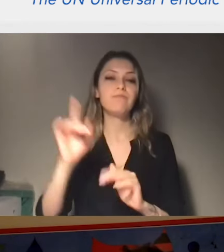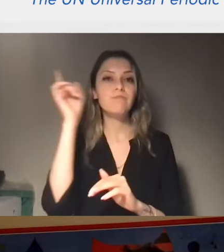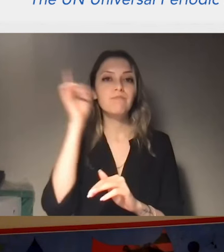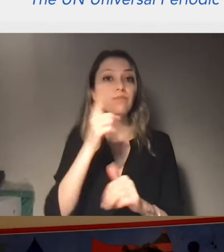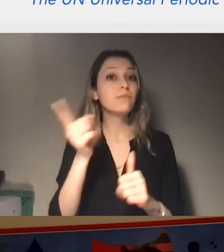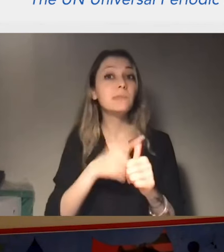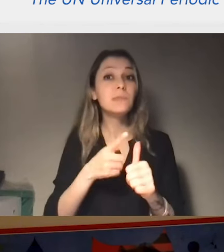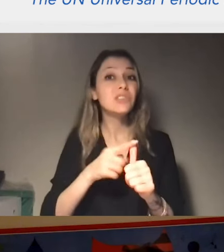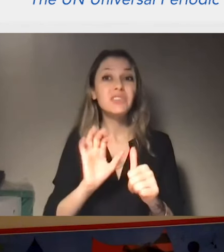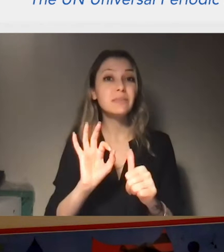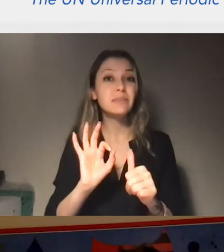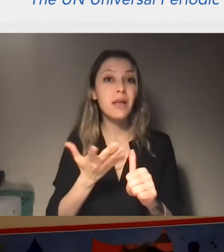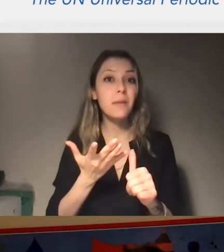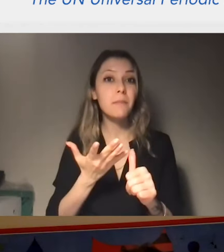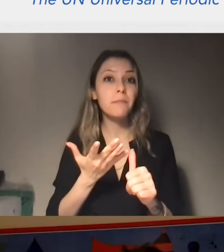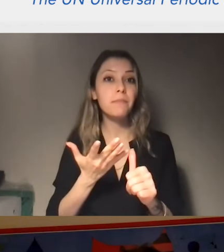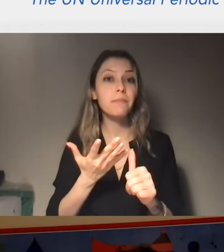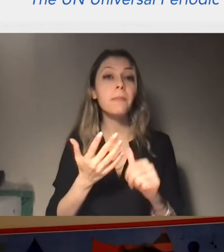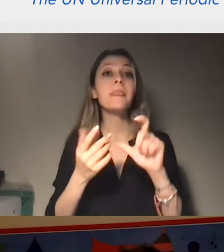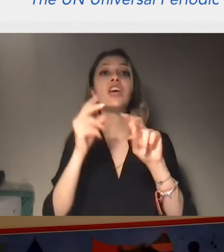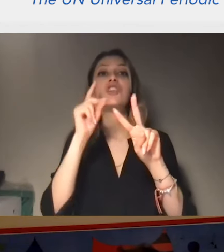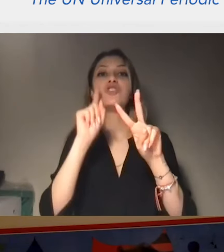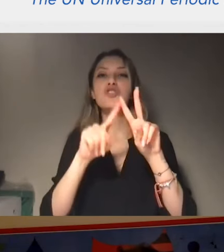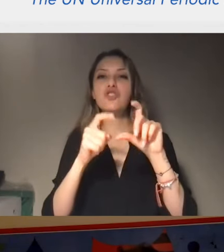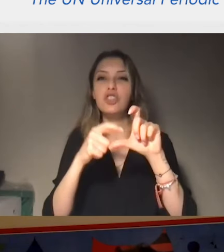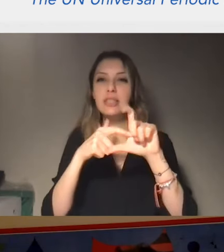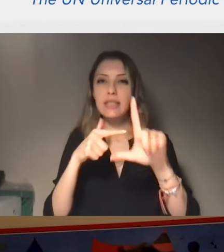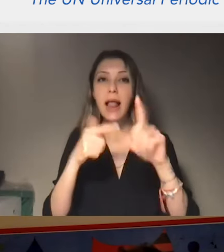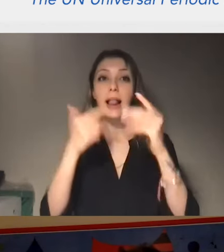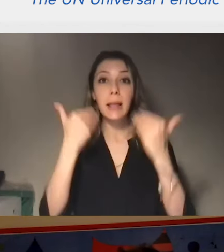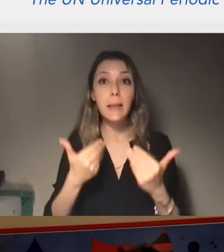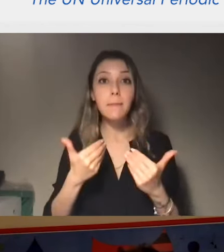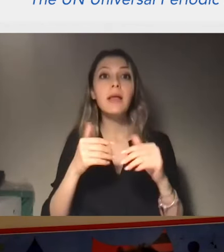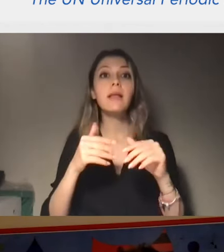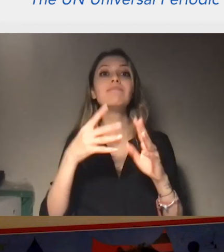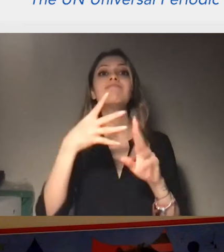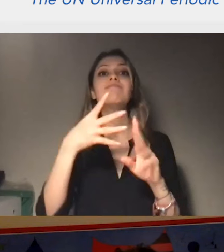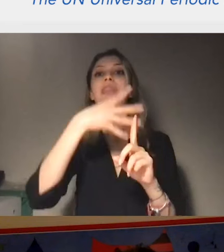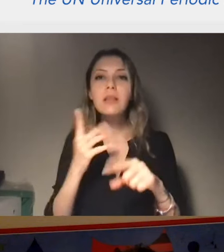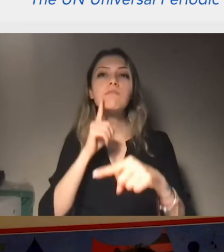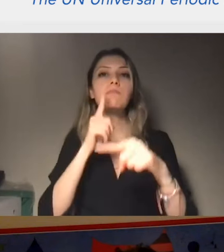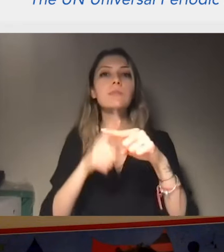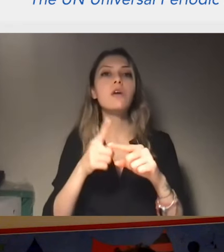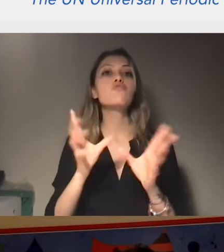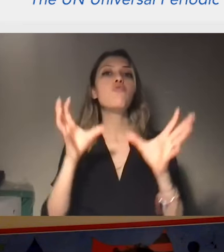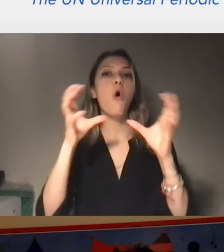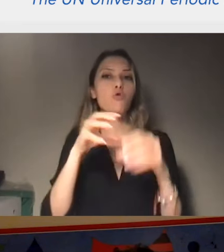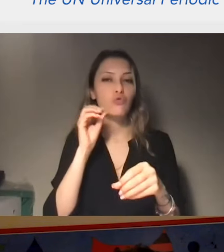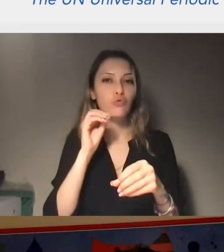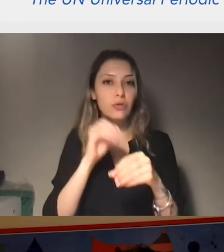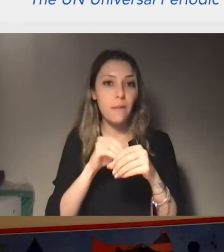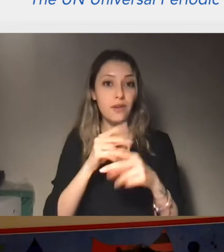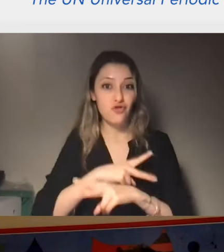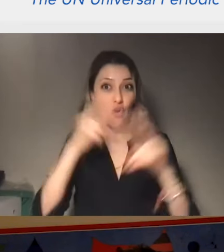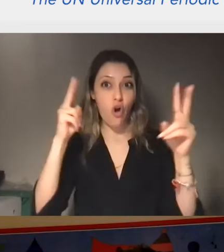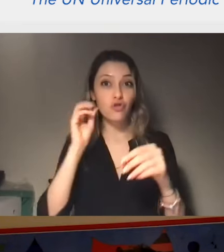cinsel kimlik ve cinsel yönelimle ilgili olarak GBT-İPAS örgütlerinin örgütlenme özgürlüğünden